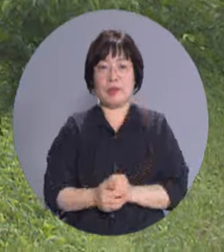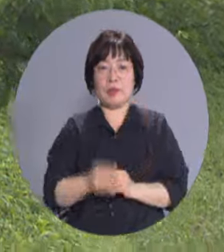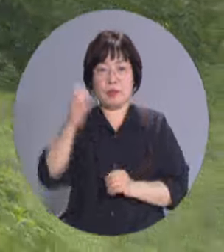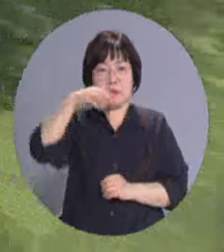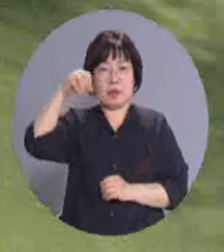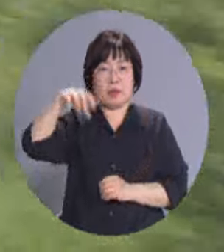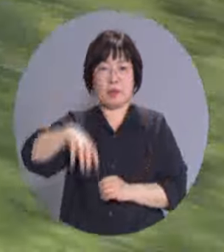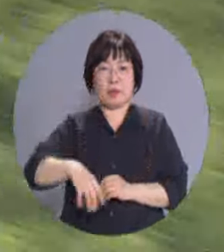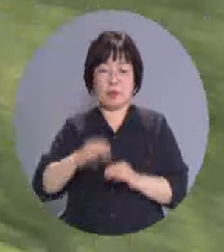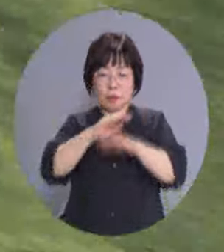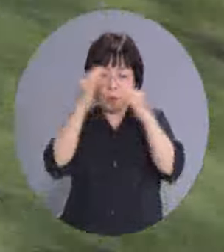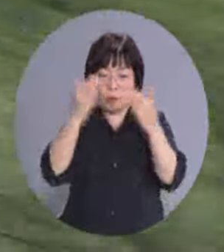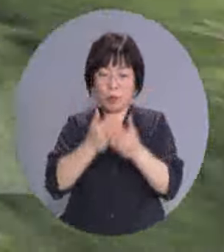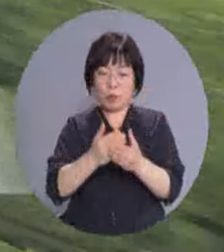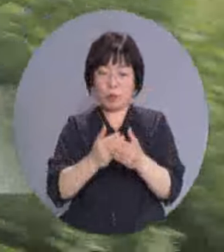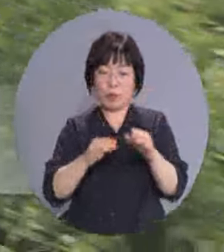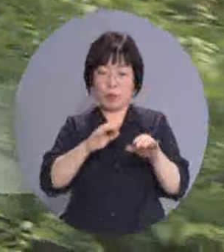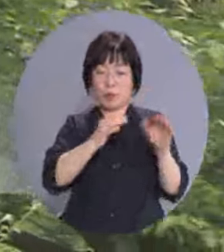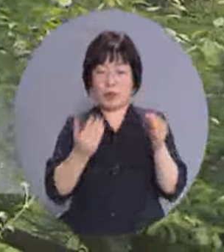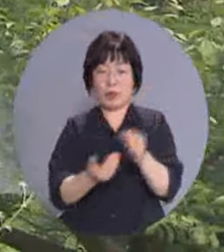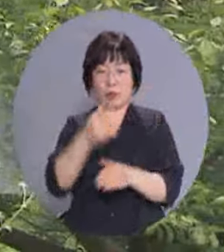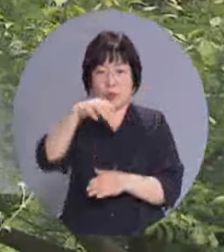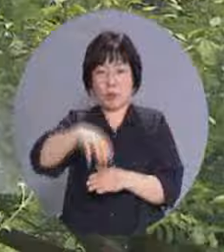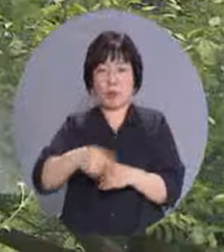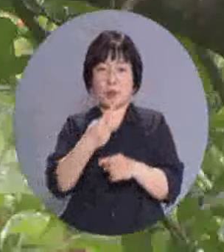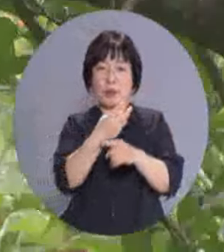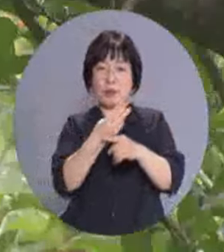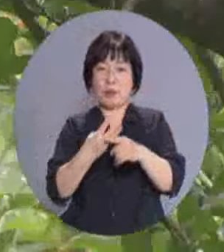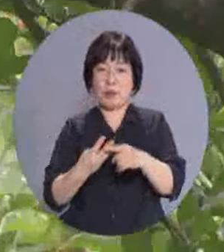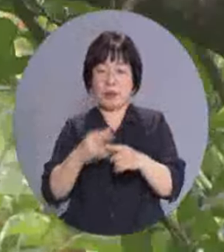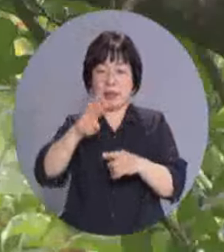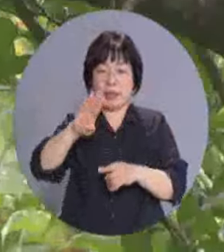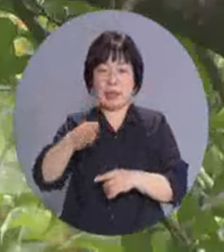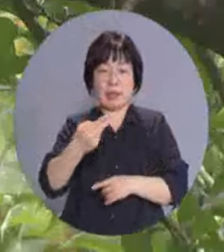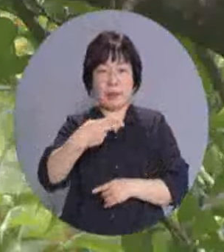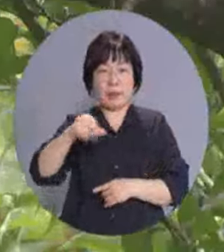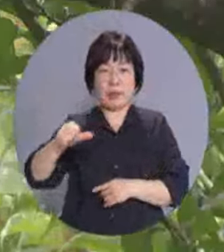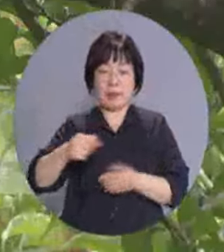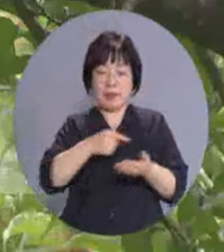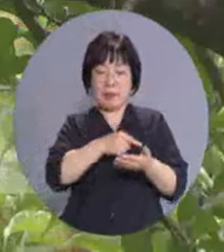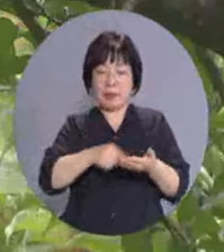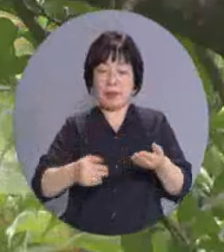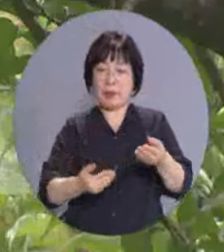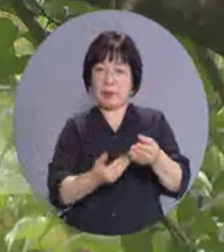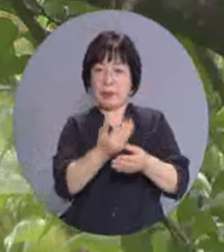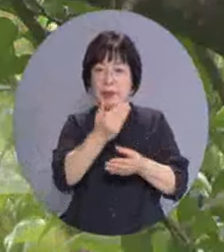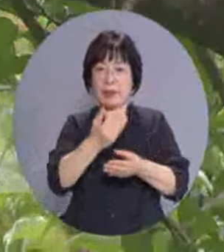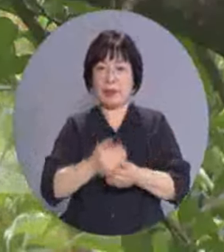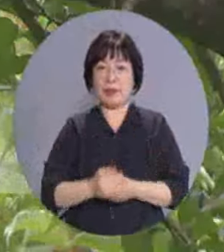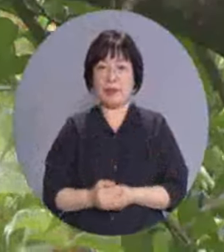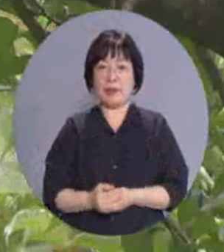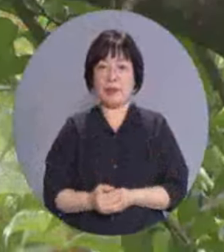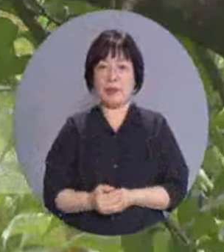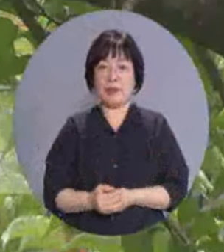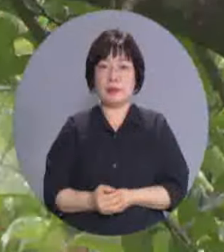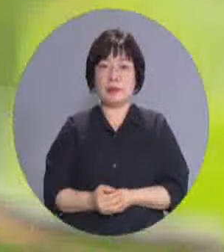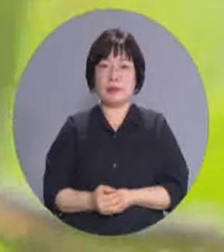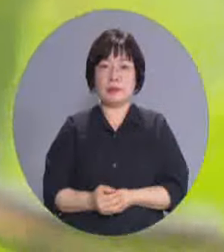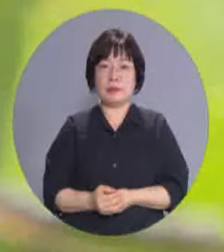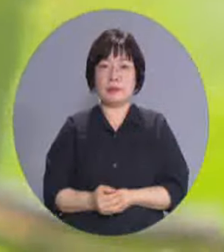광에서 전체 매실 면적에 3에 달라는 400여 르에서 피해가 발생한 것으로 잠정 집게